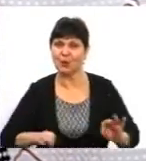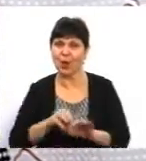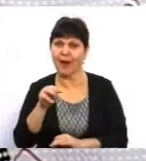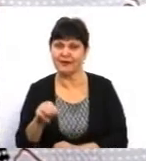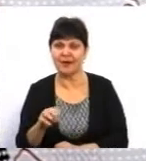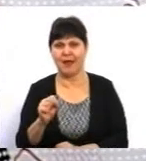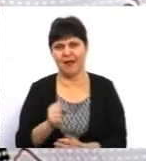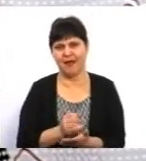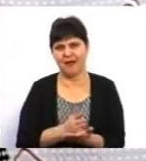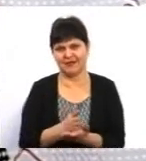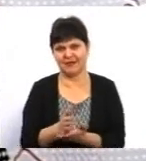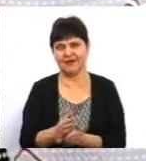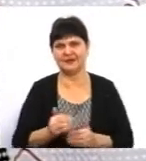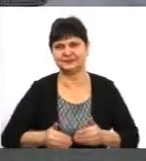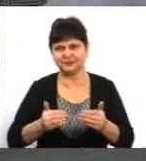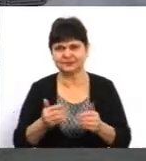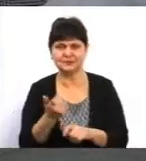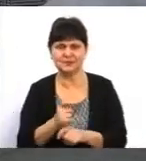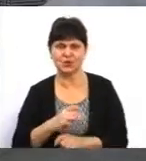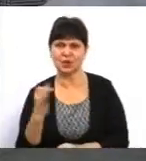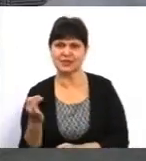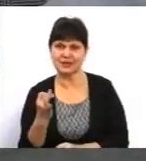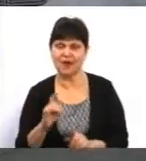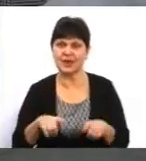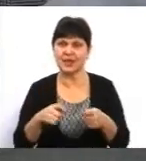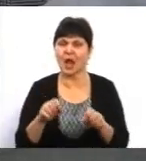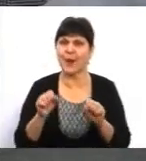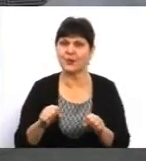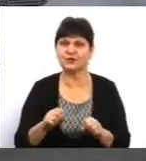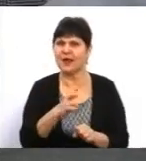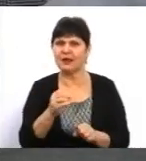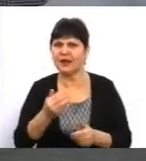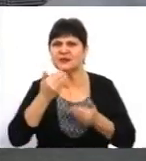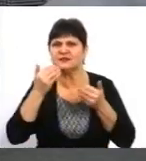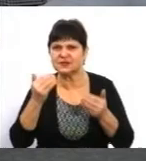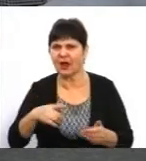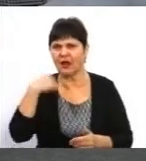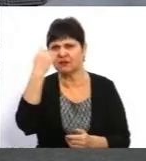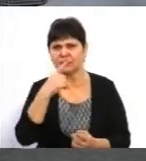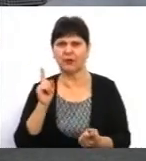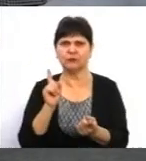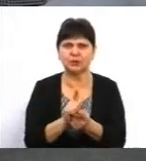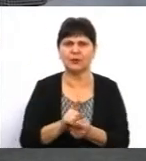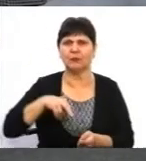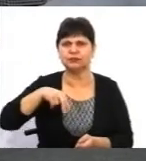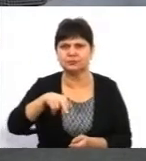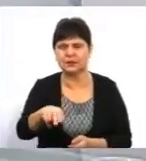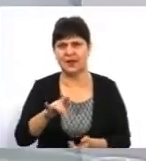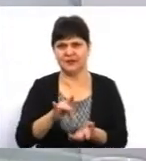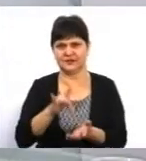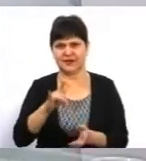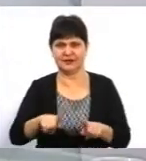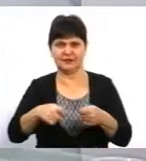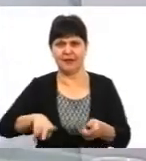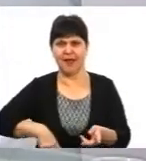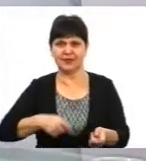напрямку. Це дійсно дуже цікаво, і це дає можливість не звертатись фізично, не приходити навіть вже в центри надання